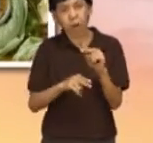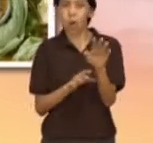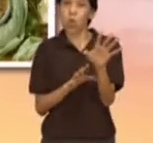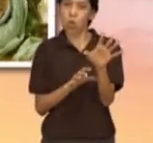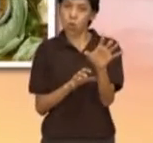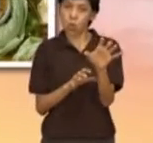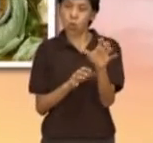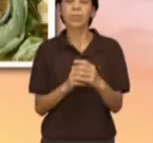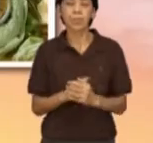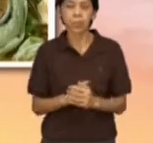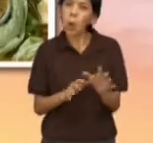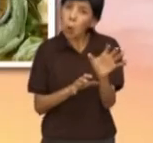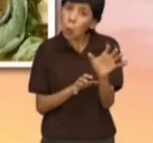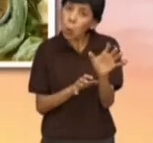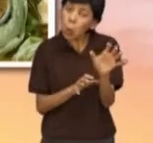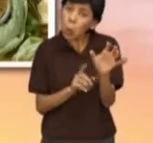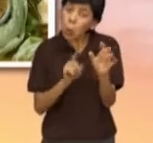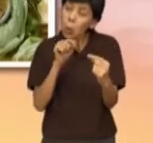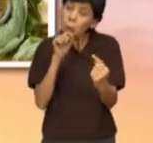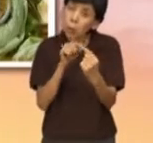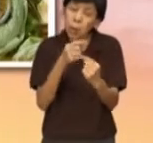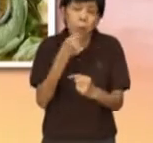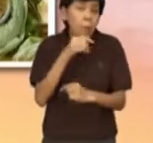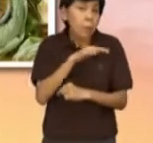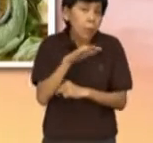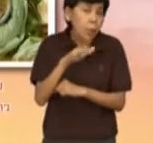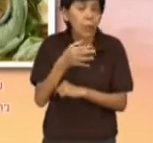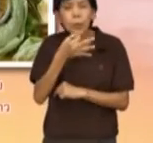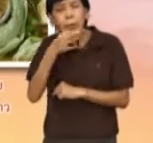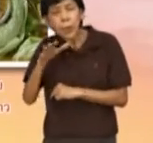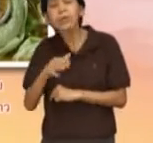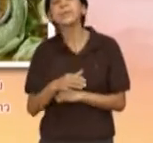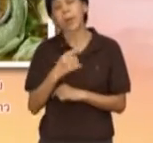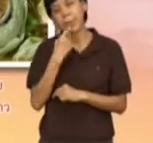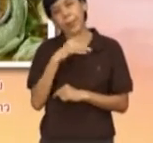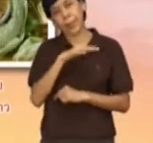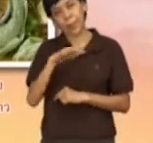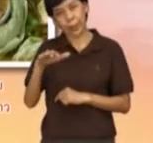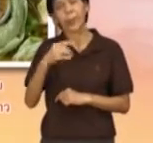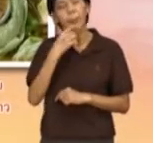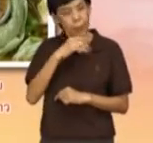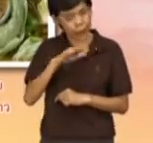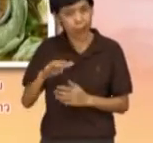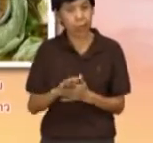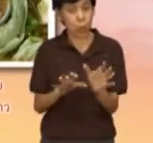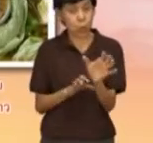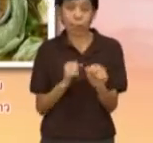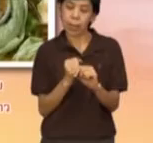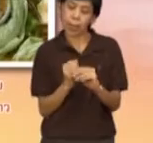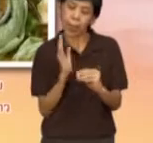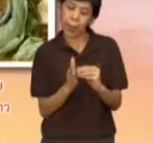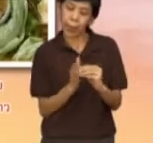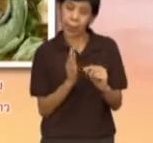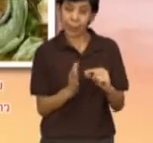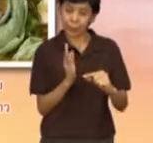ค่ะ ค่ะ เนื้อกุ้งนี่เป็นกุ้งทะเลหรือว่ากุ้งน้ำจืดคะ อันนี้เป็นกุ้งน้ำจืดค่ะ อ ันนี้กุ้งเดี๋ยวเรามาสับสักหน่อยนึ